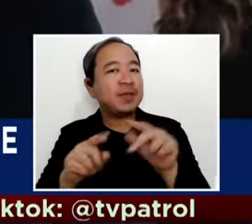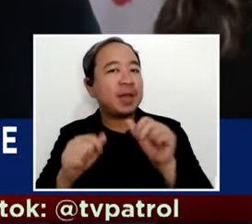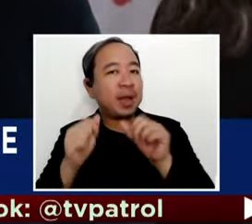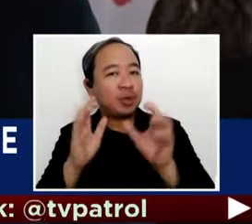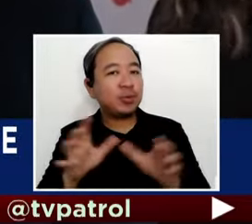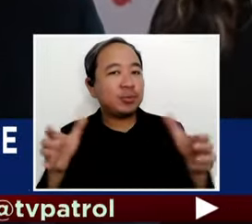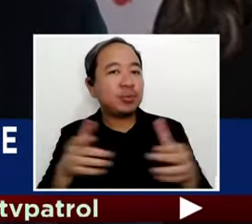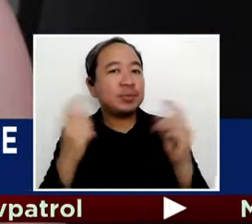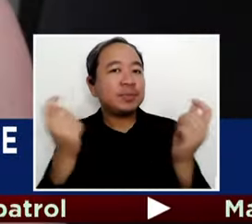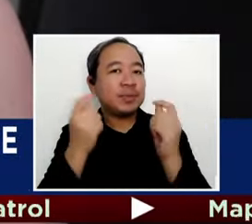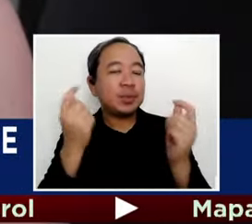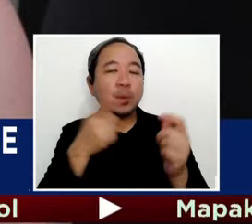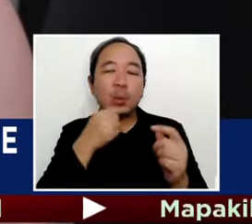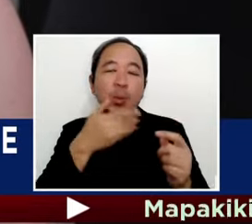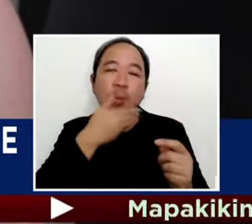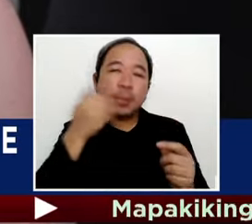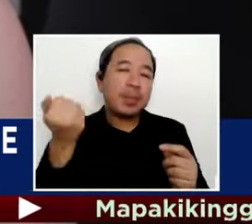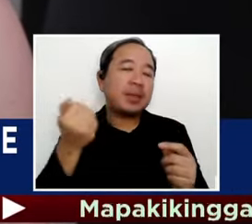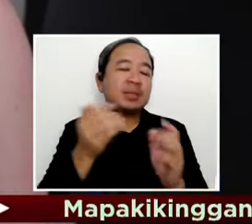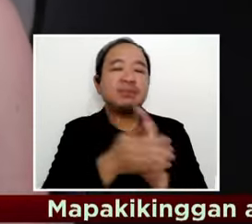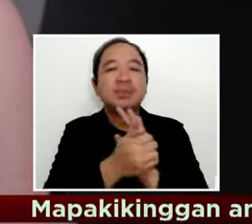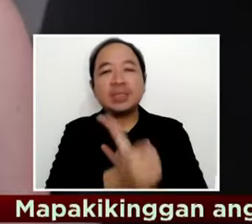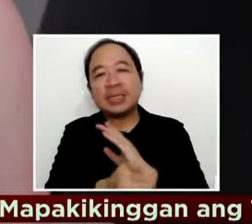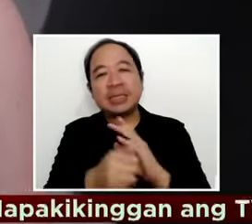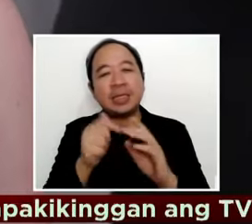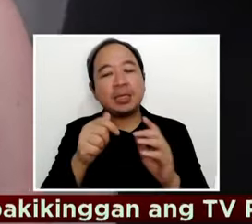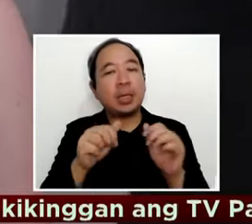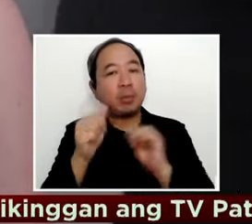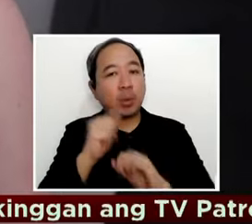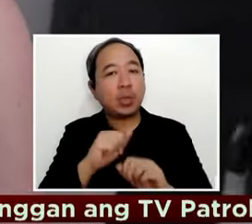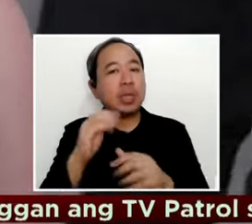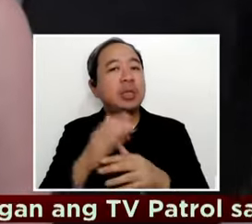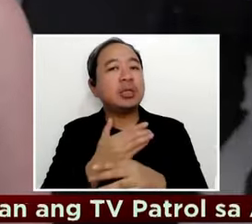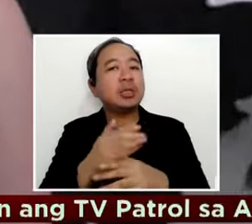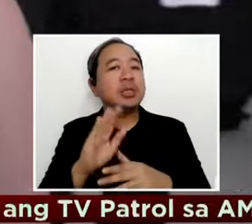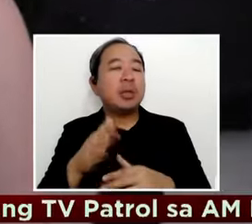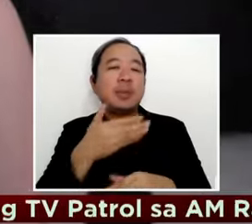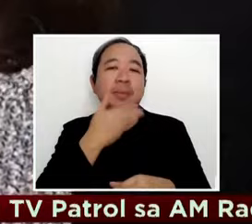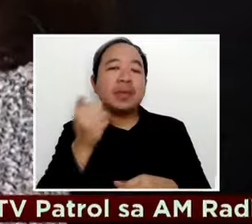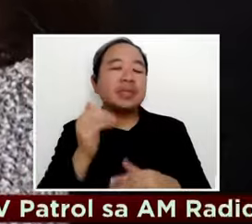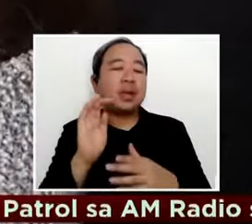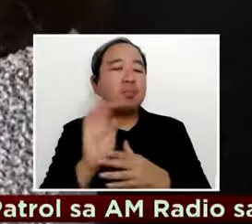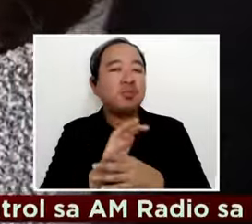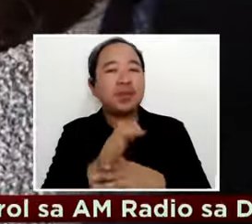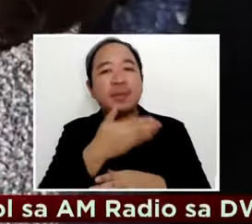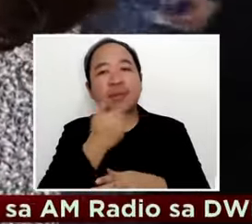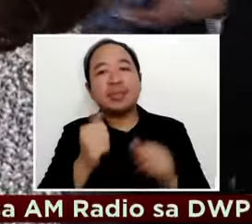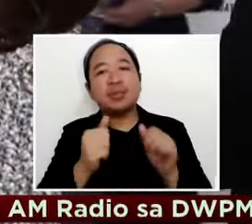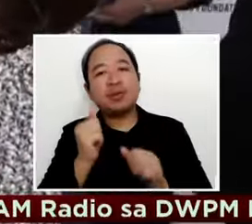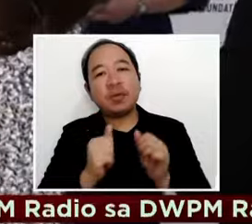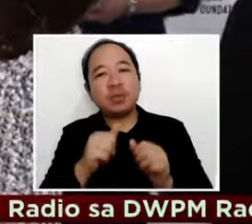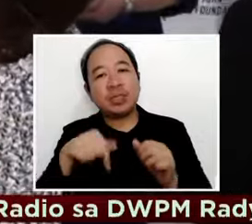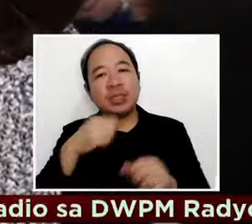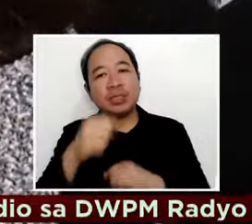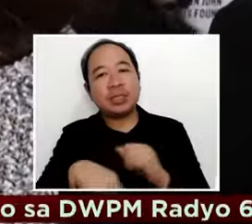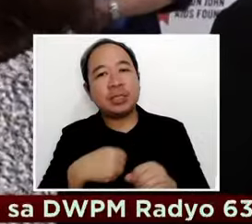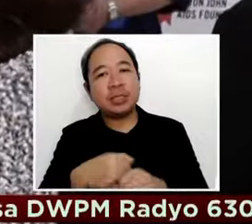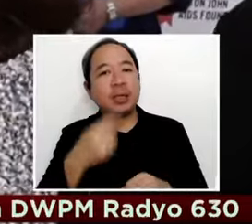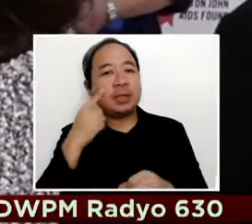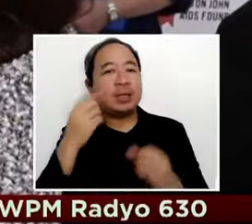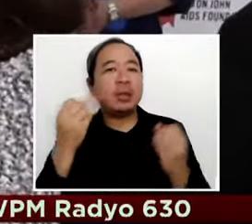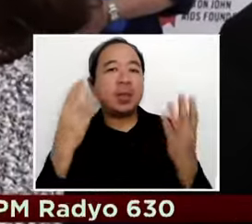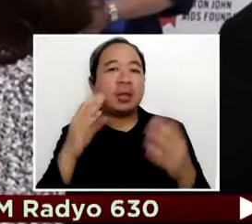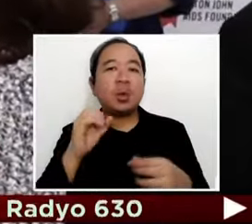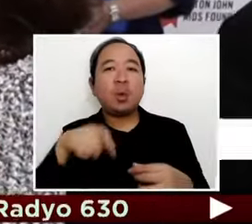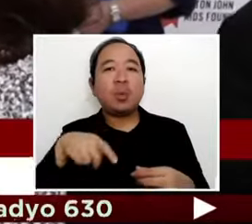mga pinakamagagaling sa industriya at ibahagi ang kanilang paboritong performances ng taon. I think many of the performances in Oppenheimer